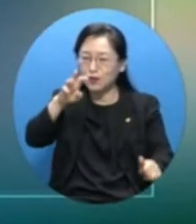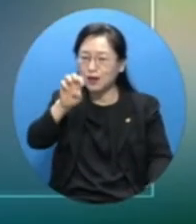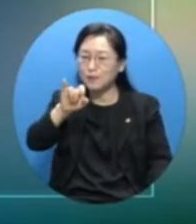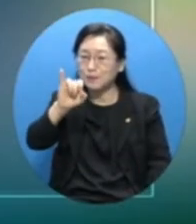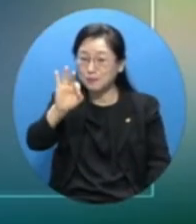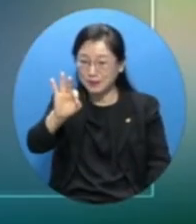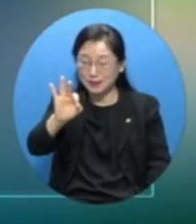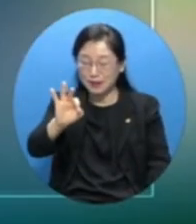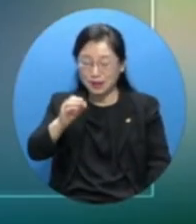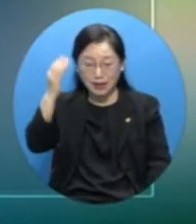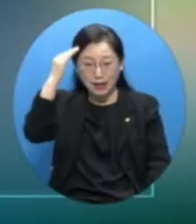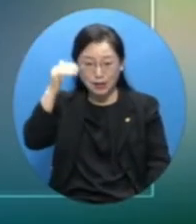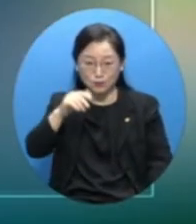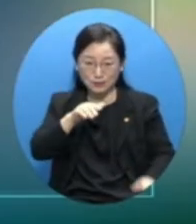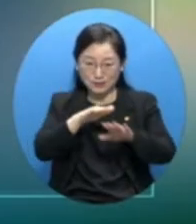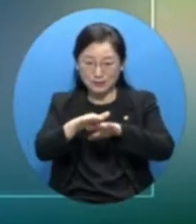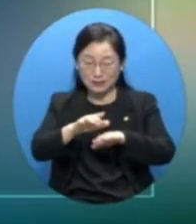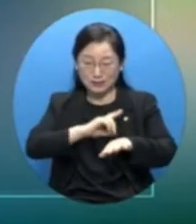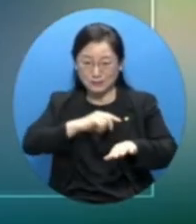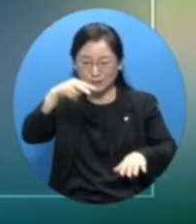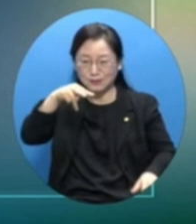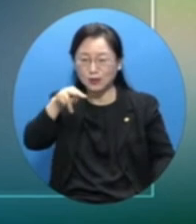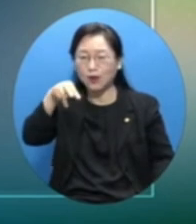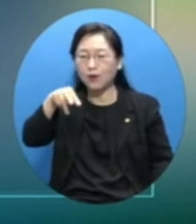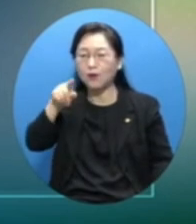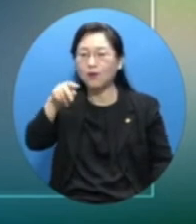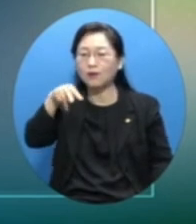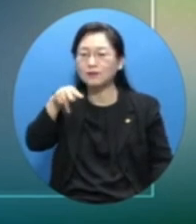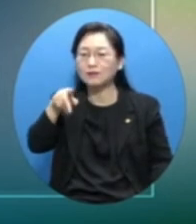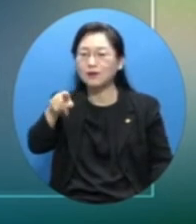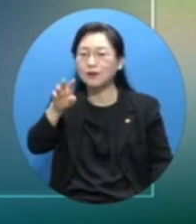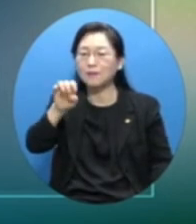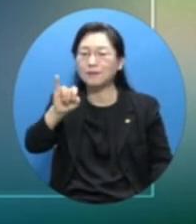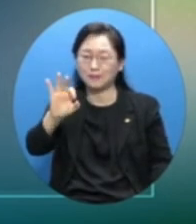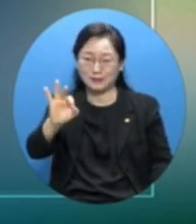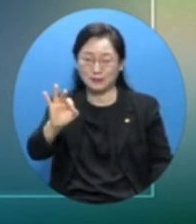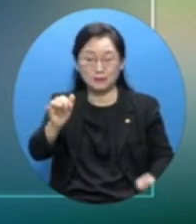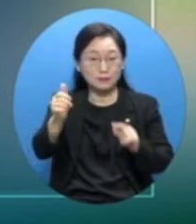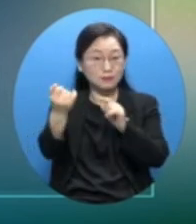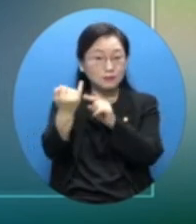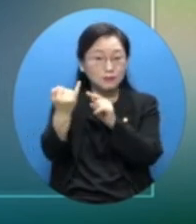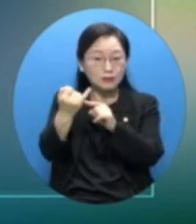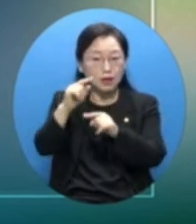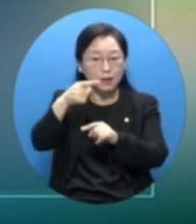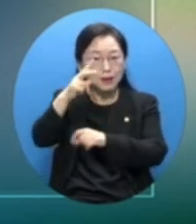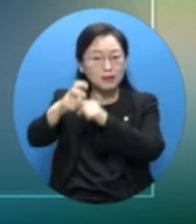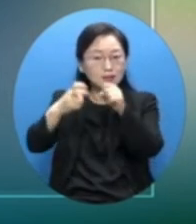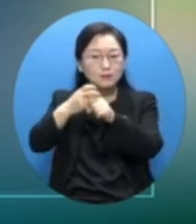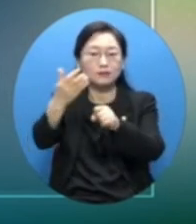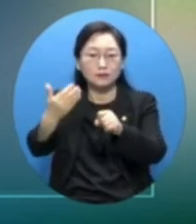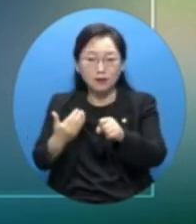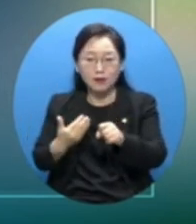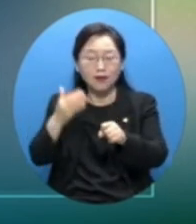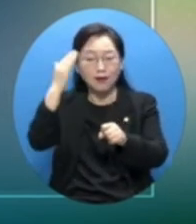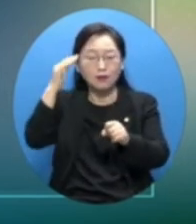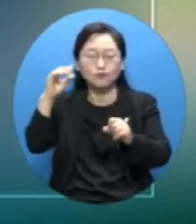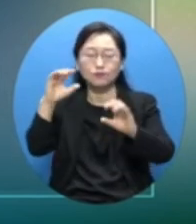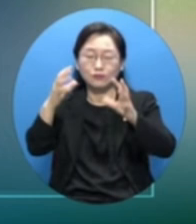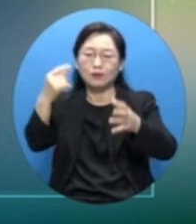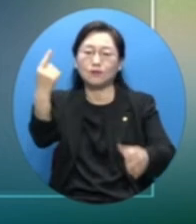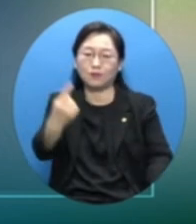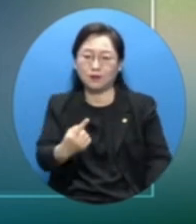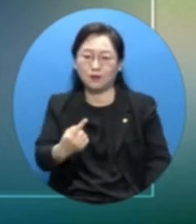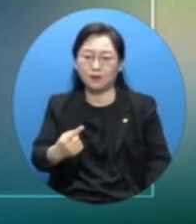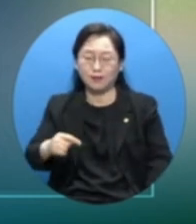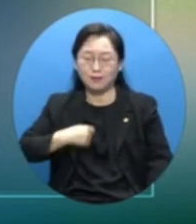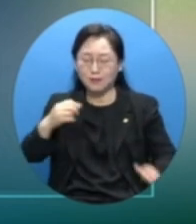선교사를 늘 기억합니다. 이 서서평 선교사는 110년 전에 조선 땅에 찾아와서 자신의